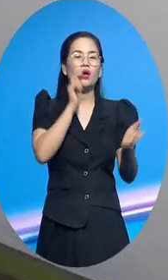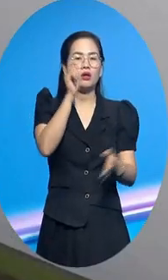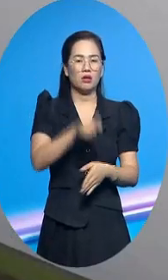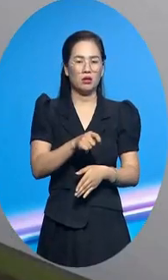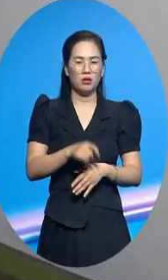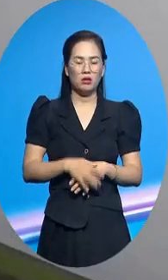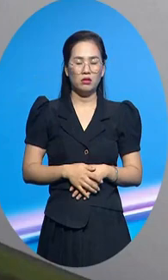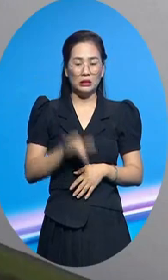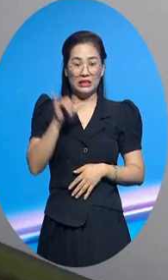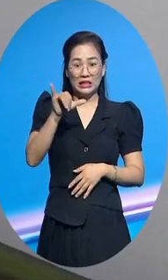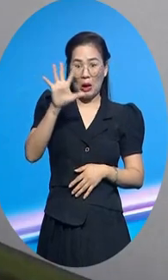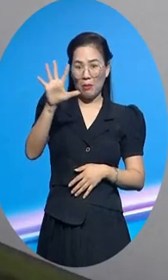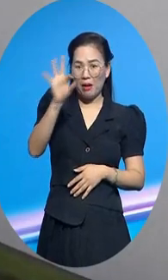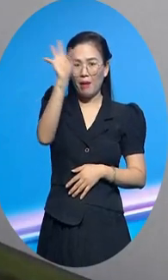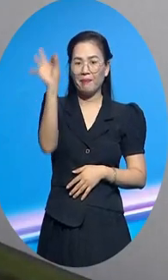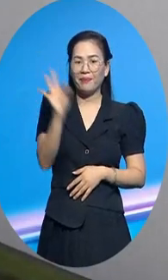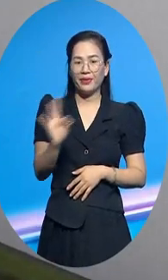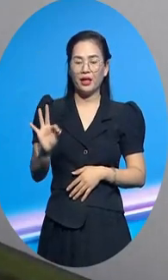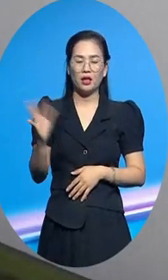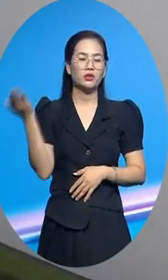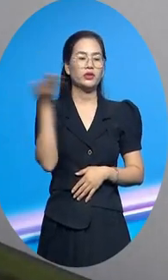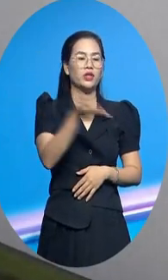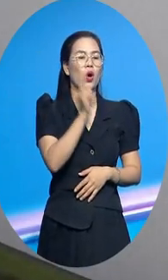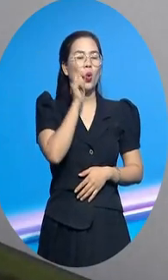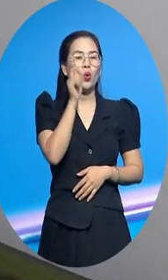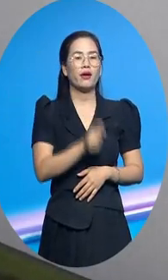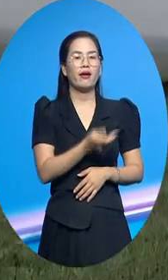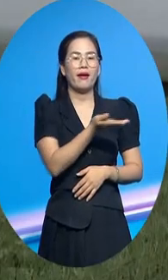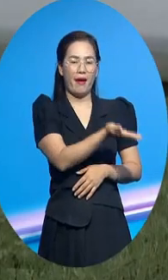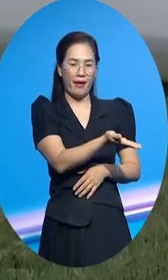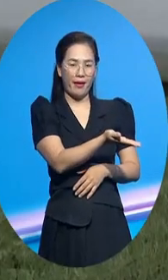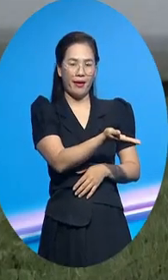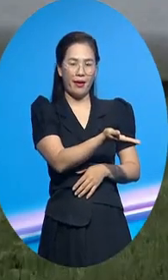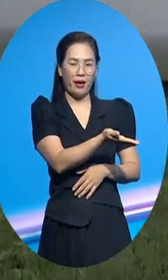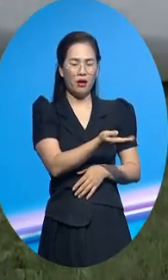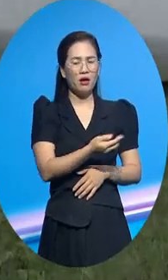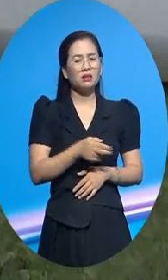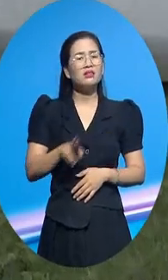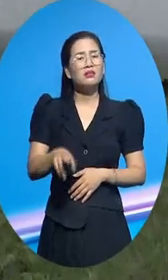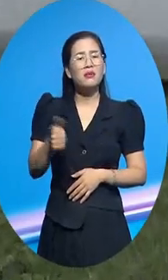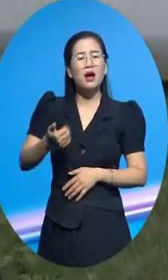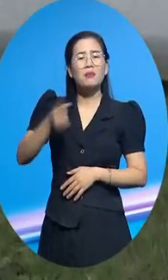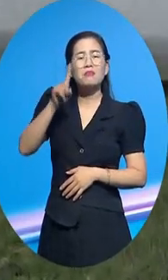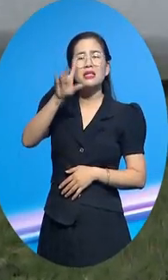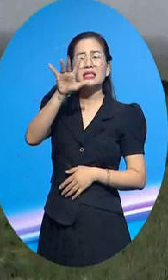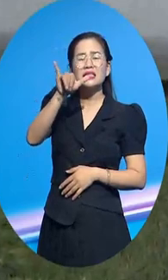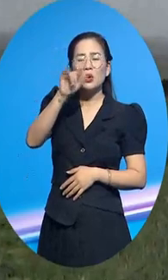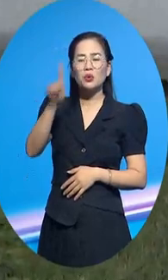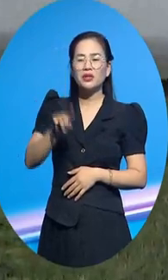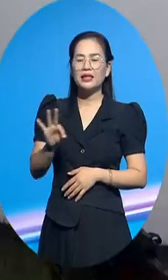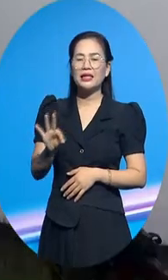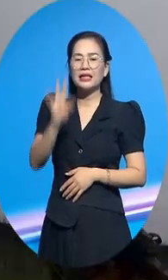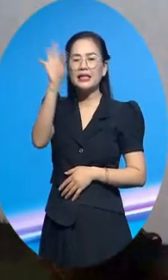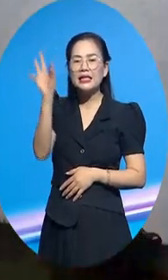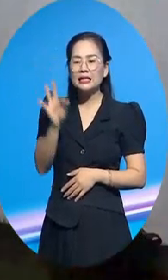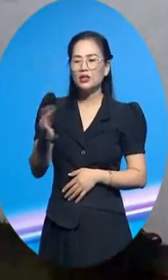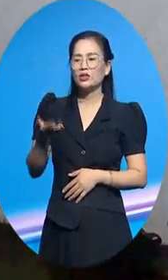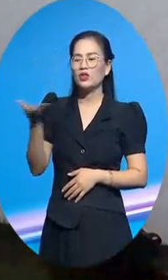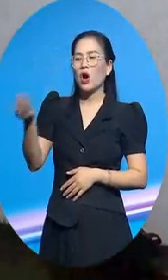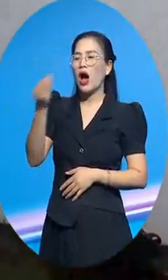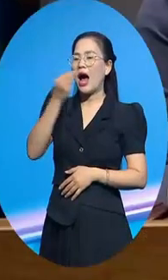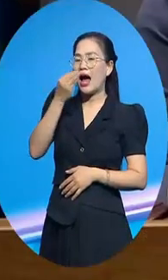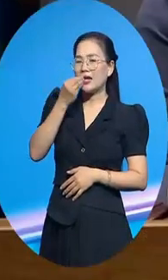hơn 65 tỷ euro đã được phân bổ cho lực lượng vũ trang Ukraine, trong khi 16 tỷ euro được chi cho an ninh lương thực từ